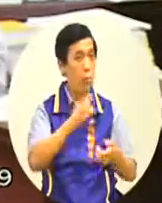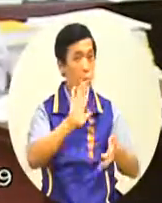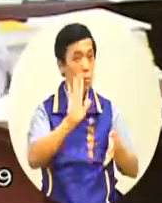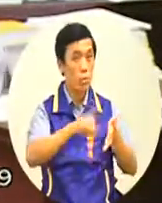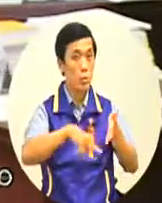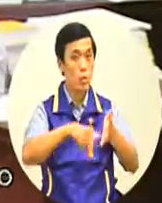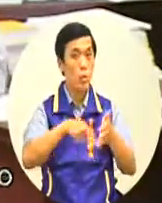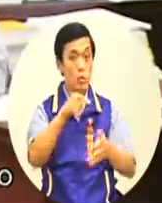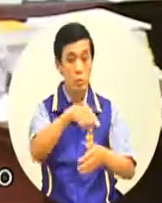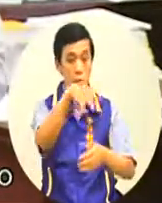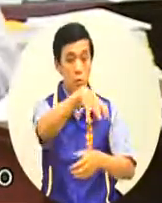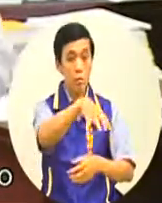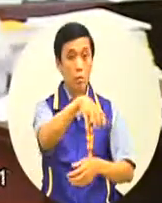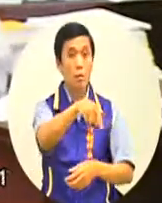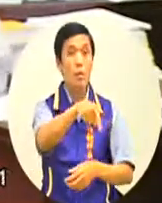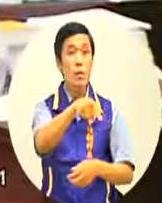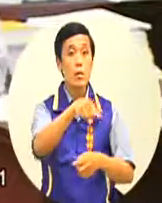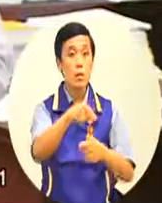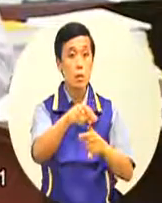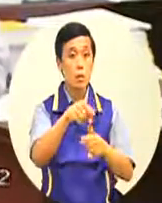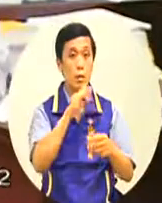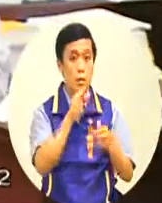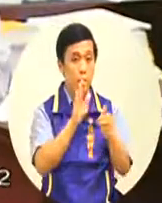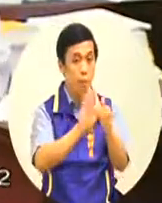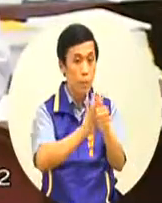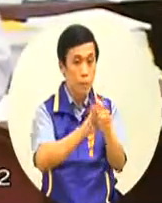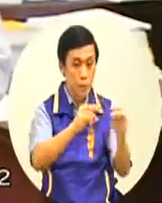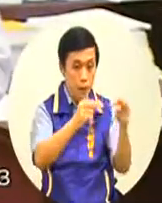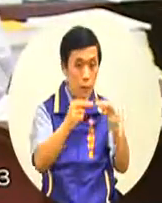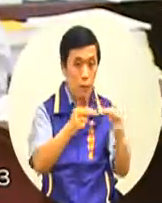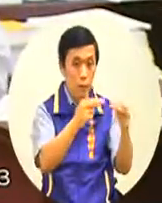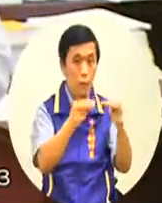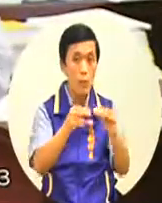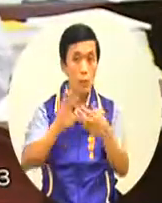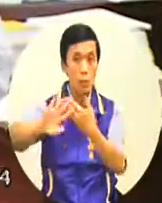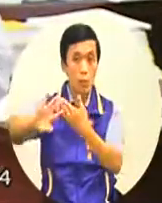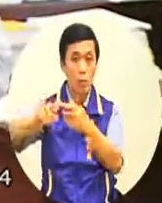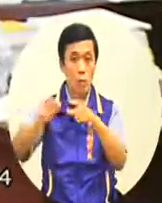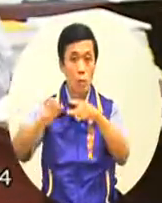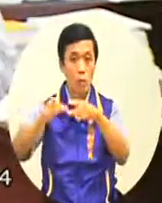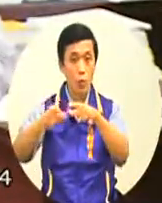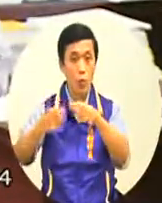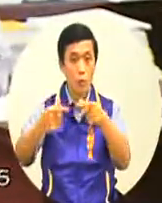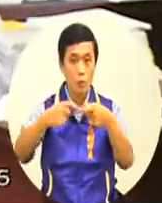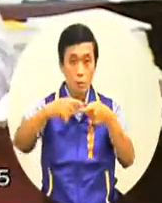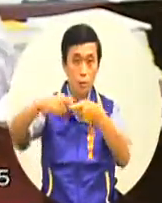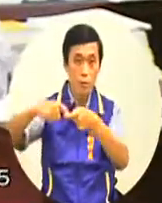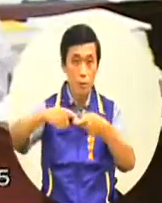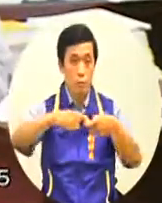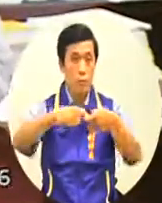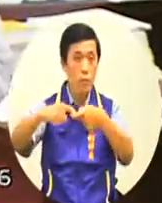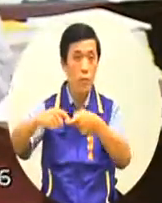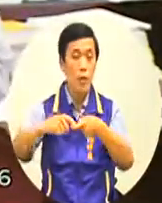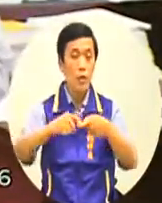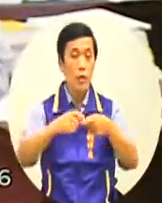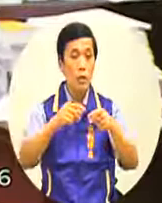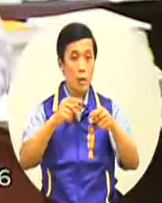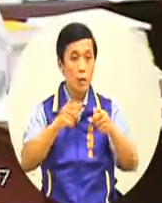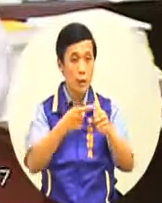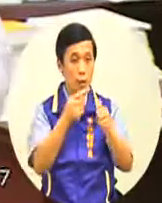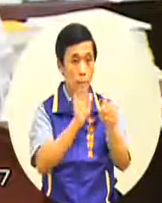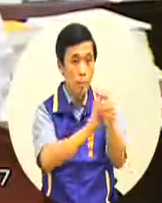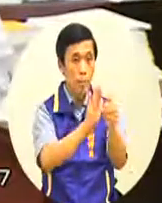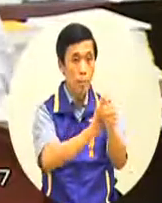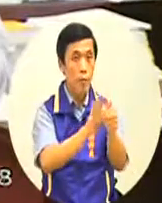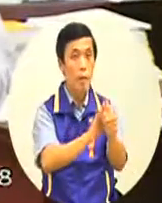那个地方是不是经过适当的包装，然后跟外面的业界整合，其实我们把形成包装起来